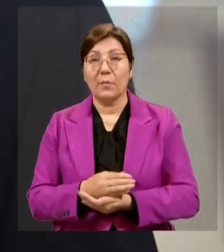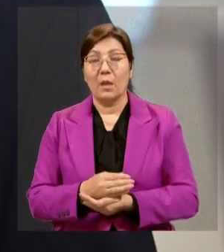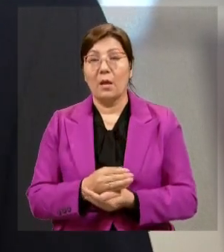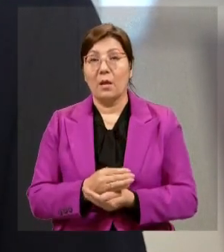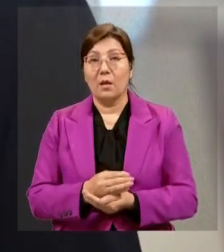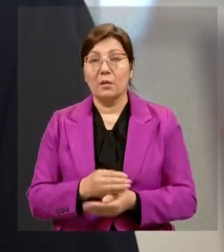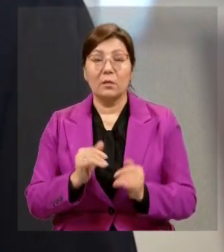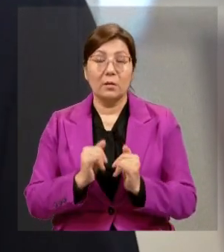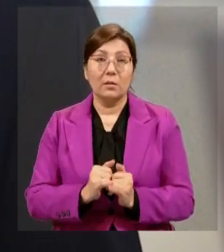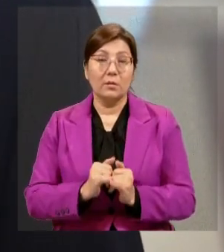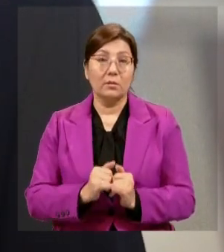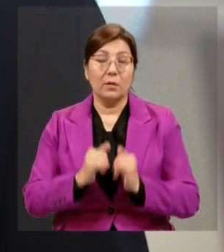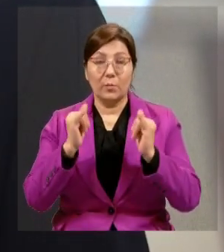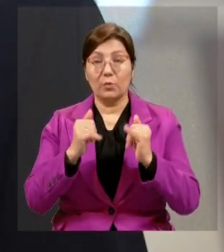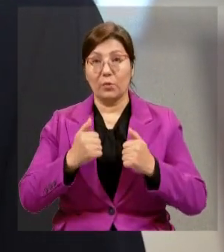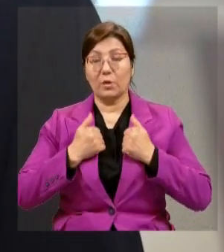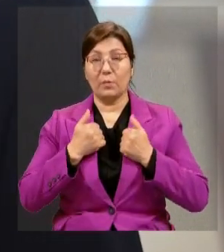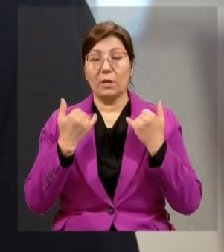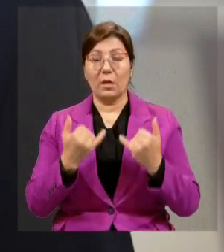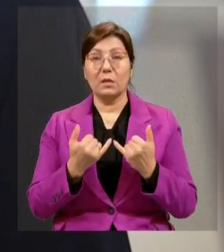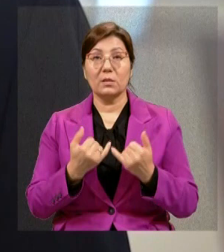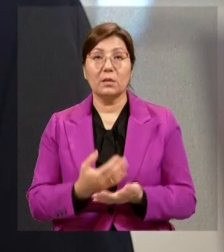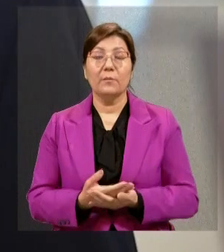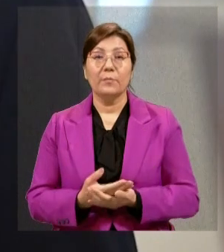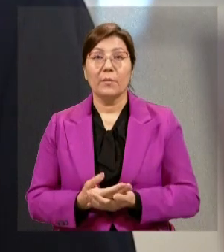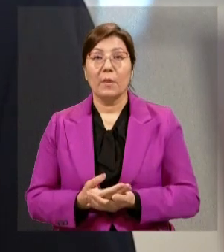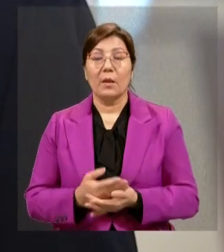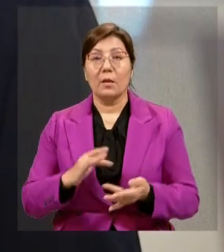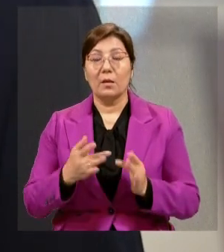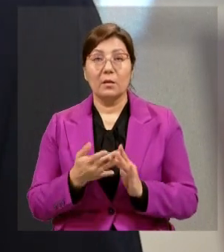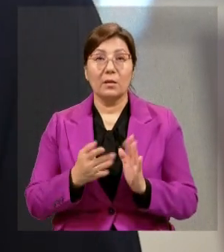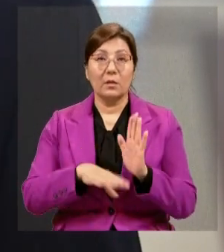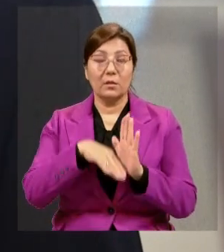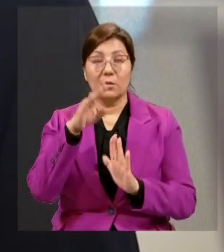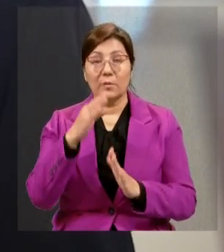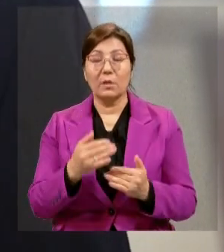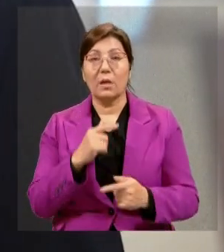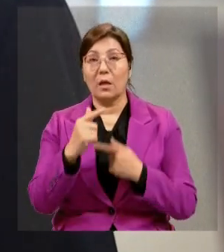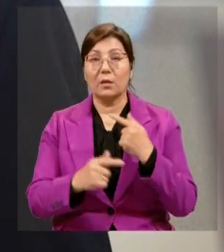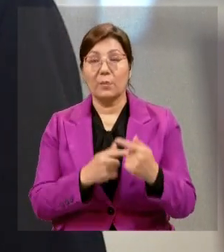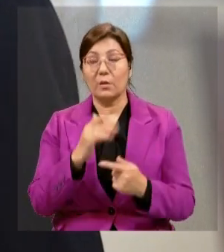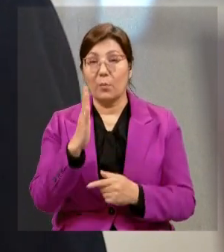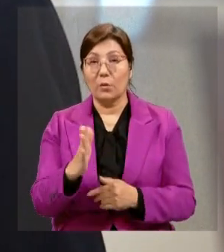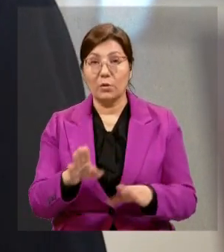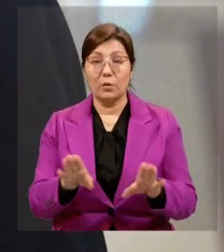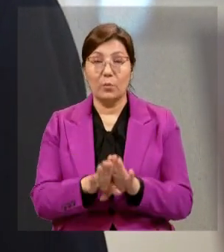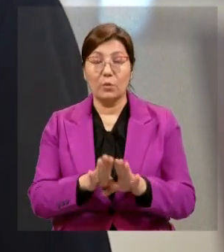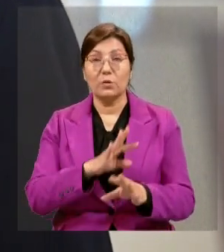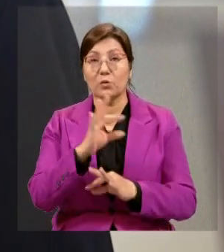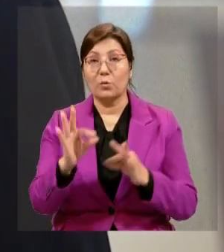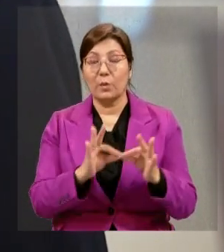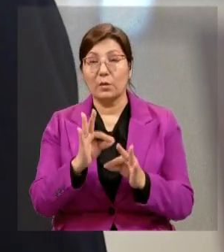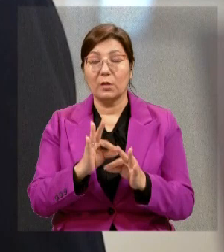жолға қоюға талпынды. Бұрынғыға қарағанда қазір екесе интернет жылдамдығын күшейтіп жатыр. Әлде де болашақта да осы жоба